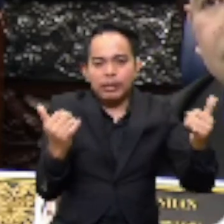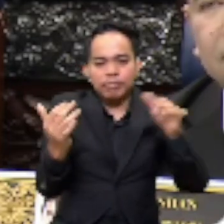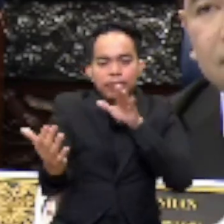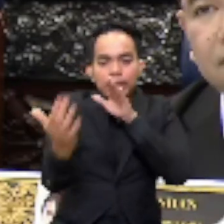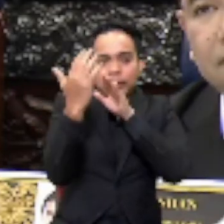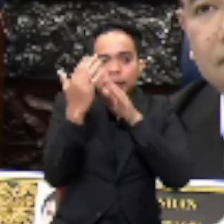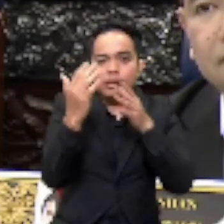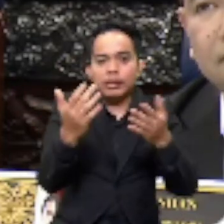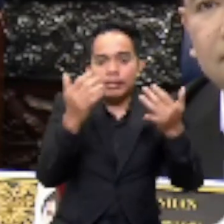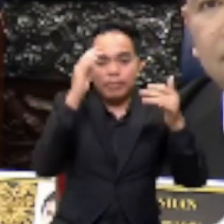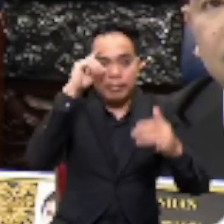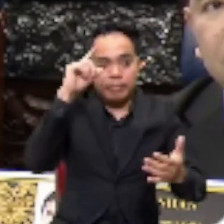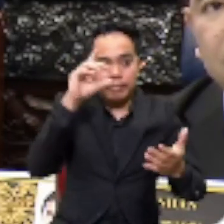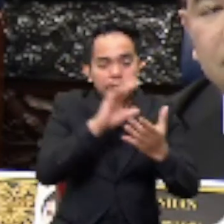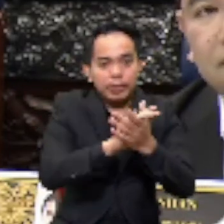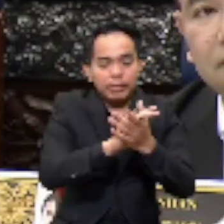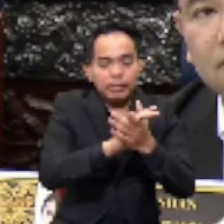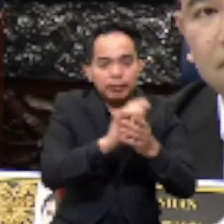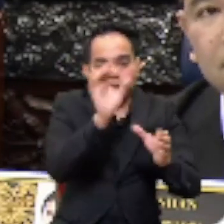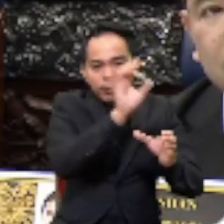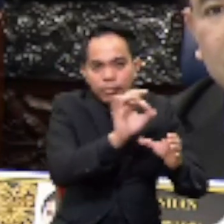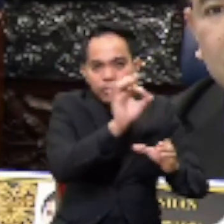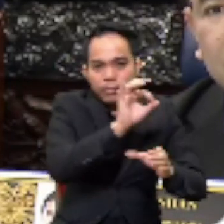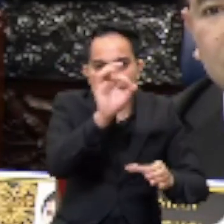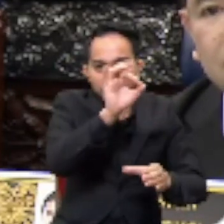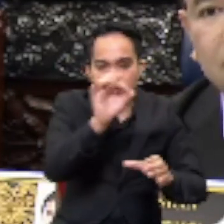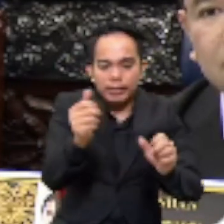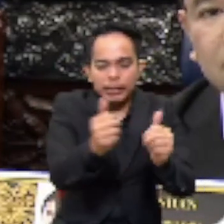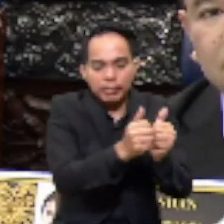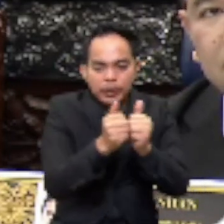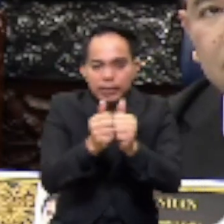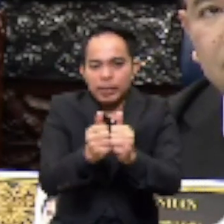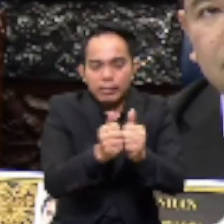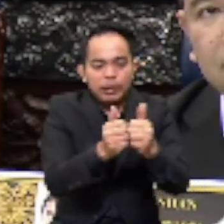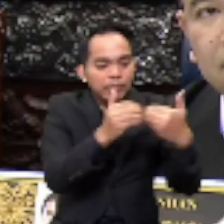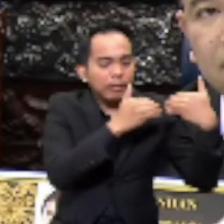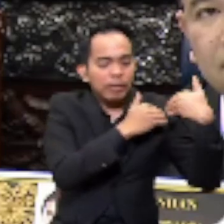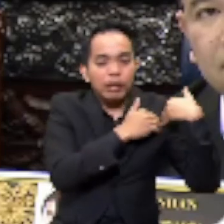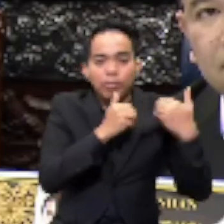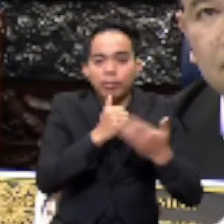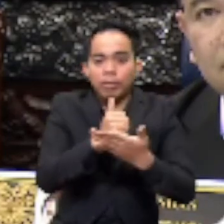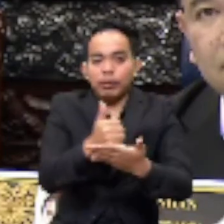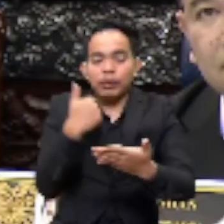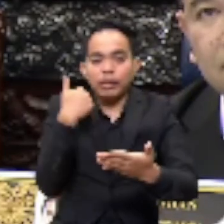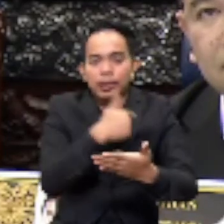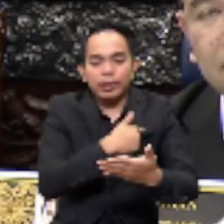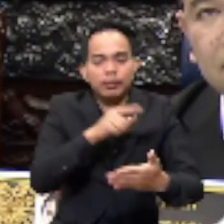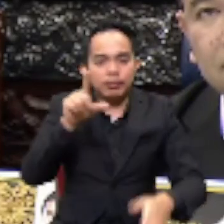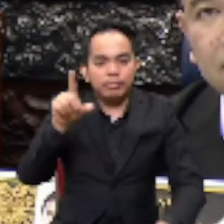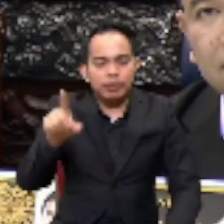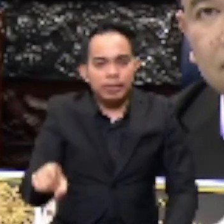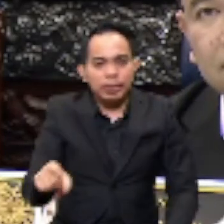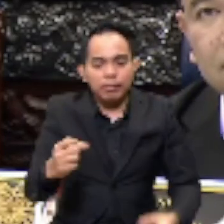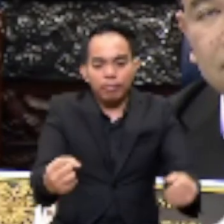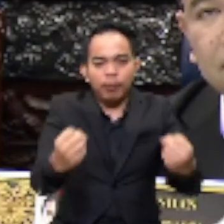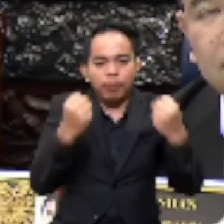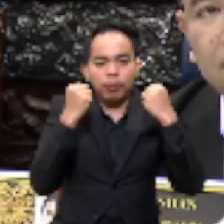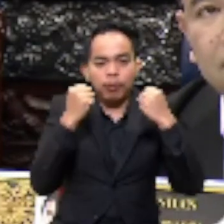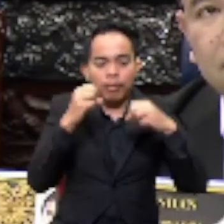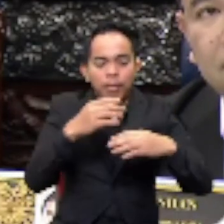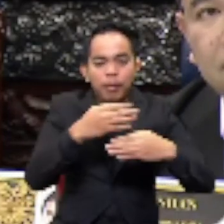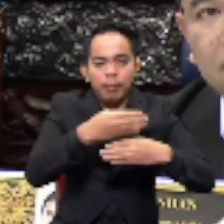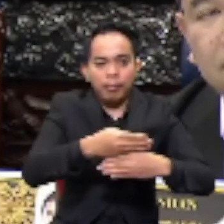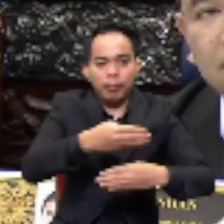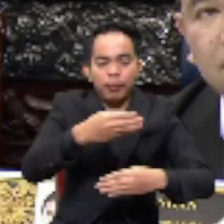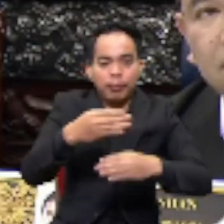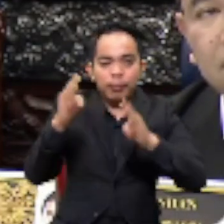dengan semangat berat sama dipiku ringan sama di jinjin kita akan mampu mengatasinya dan pastikan kemampanan pembangunan